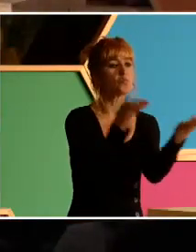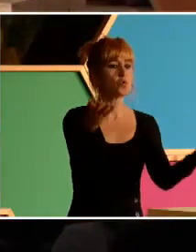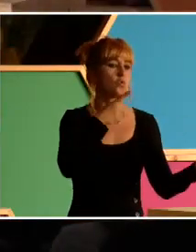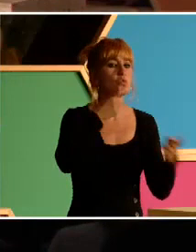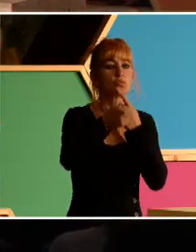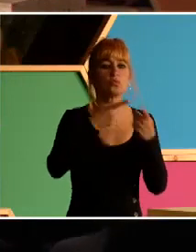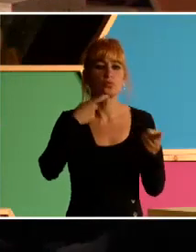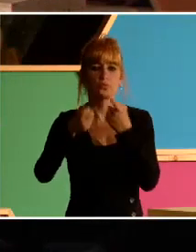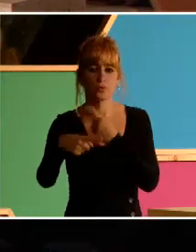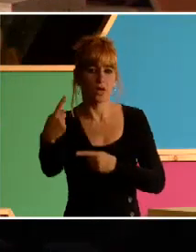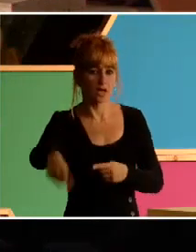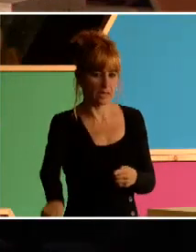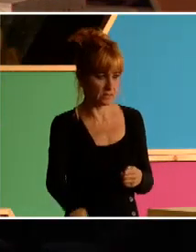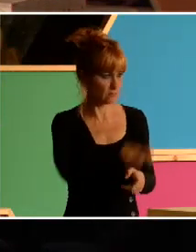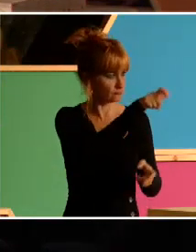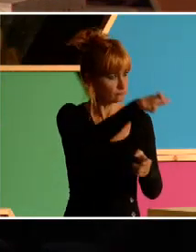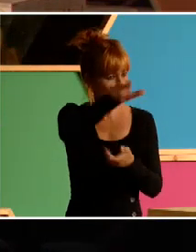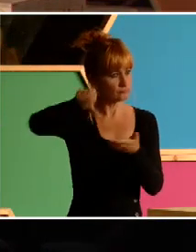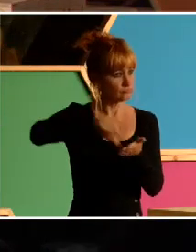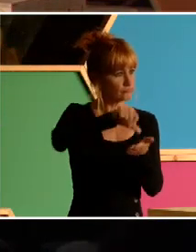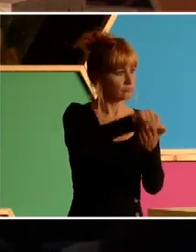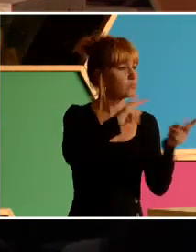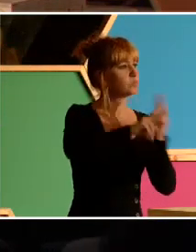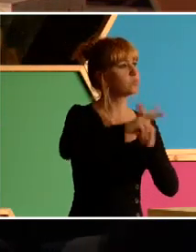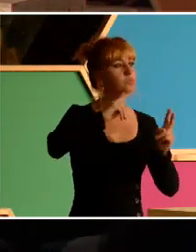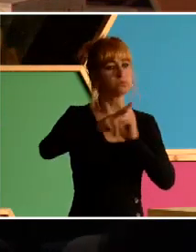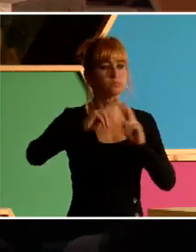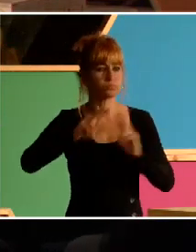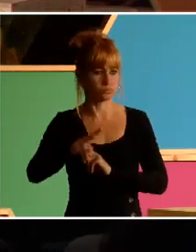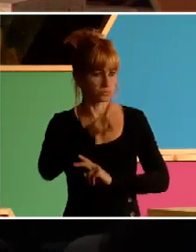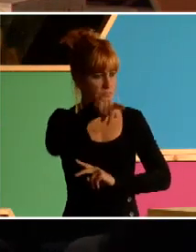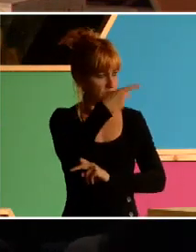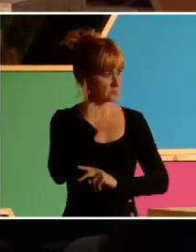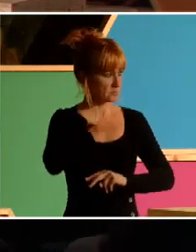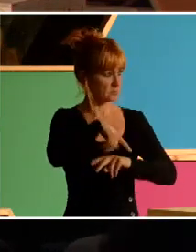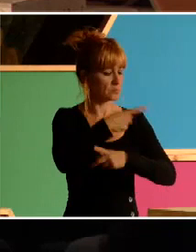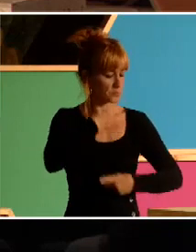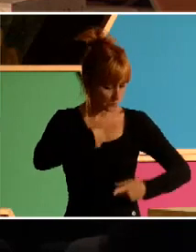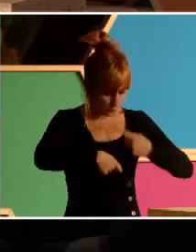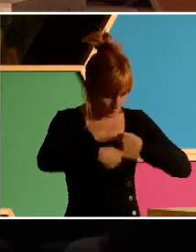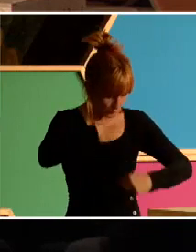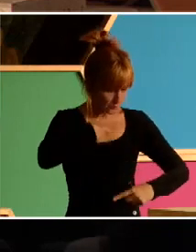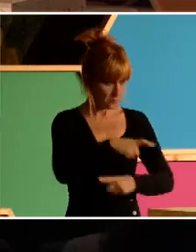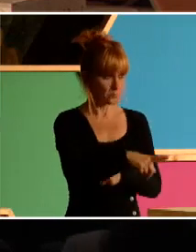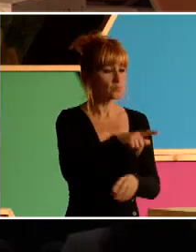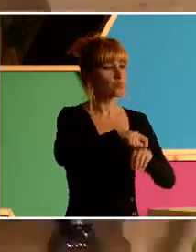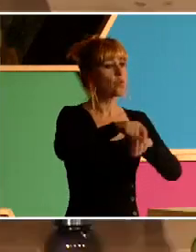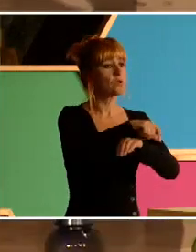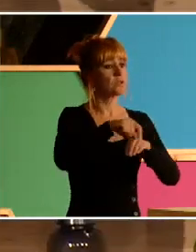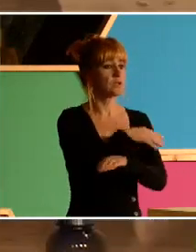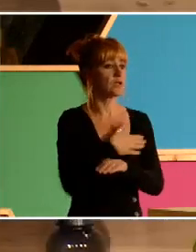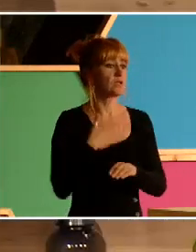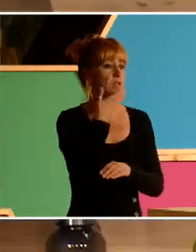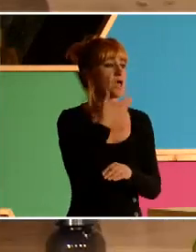podrà respondre i preguntar-se a si mateixa quines són les qüestions, les polítiques que volen que el seu